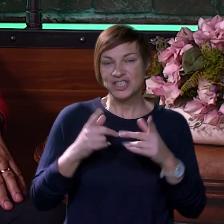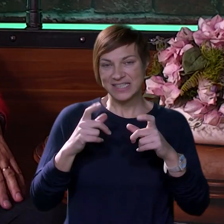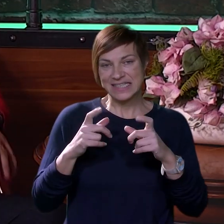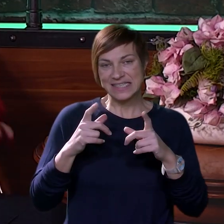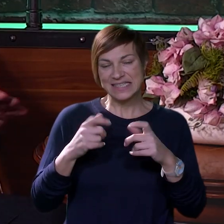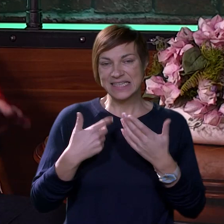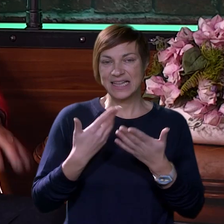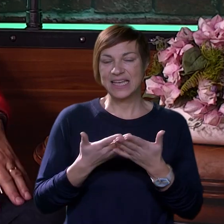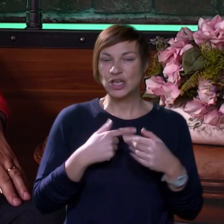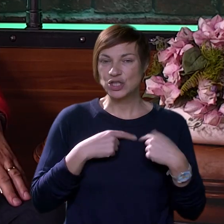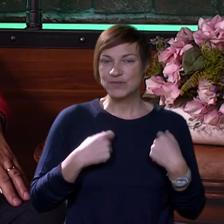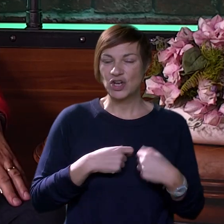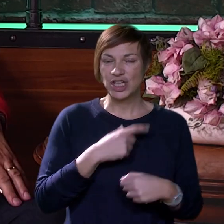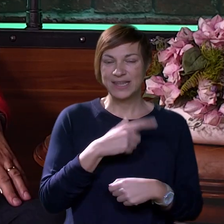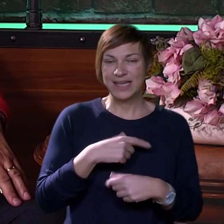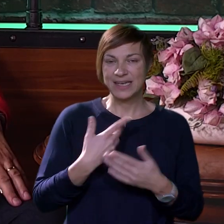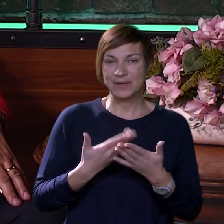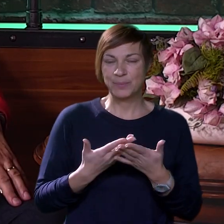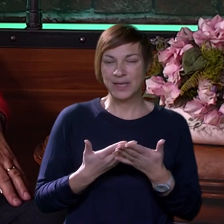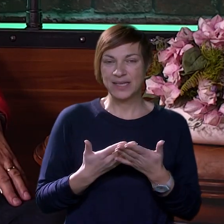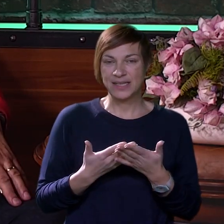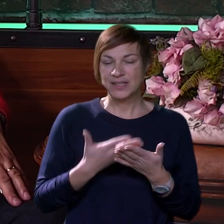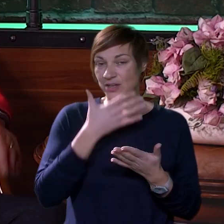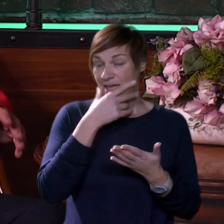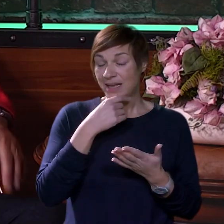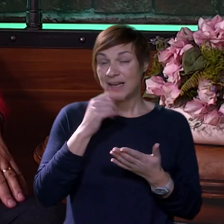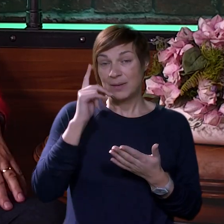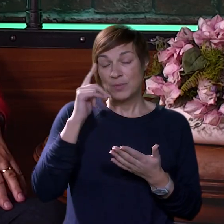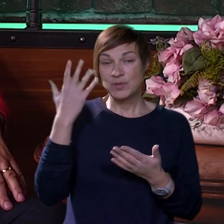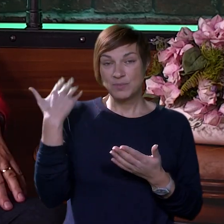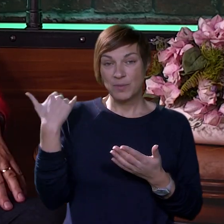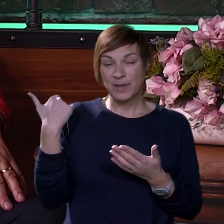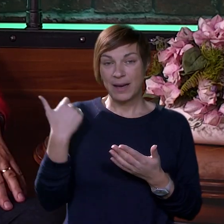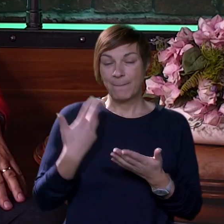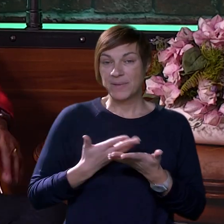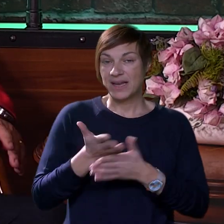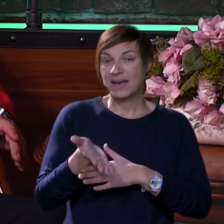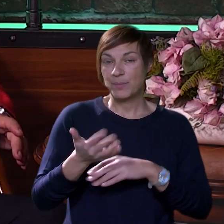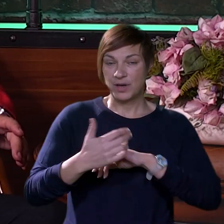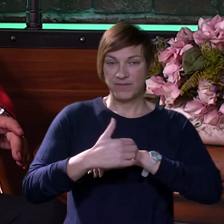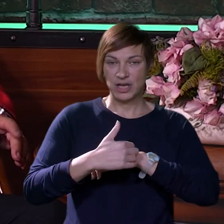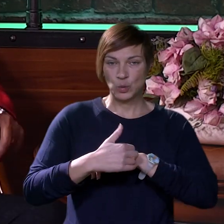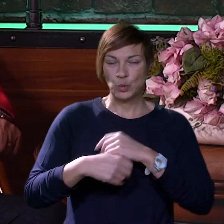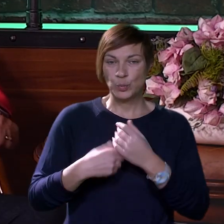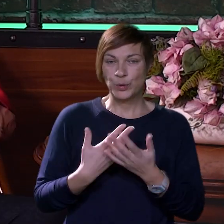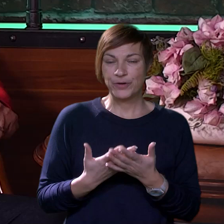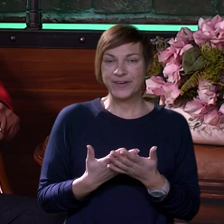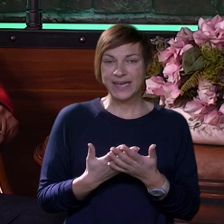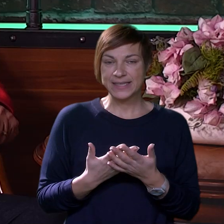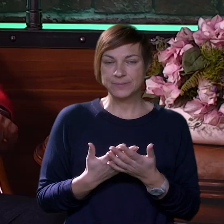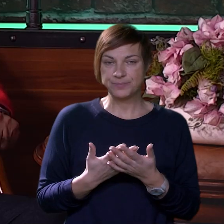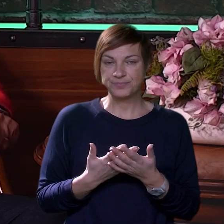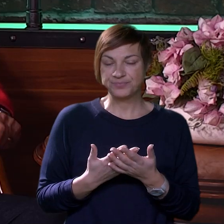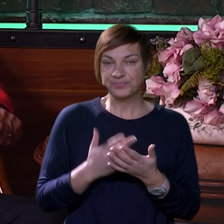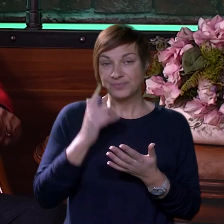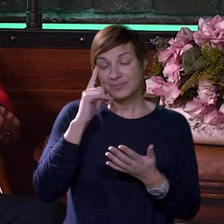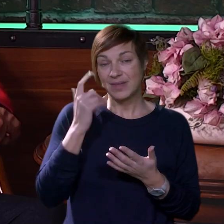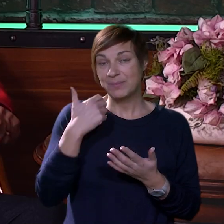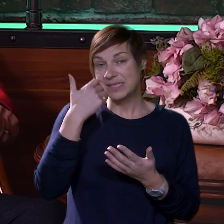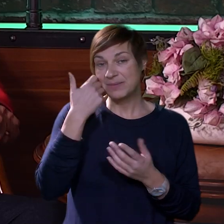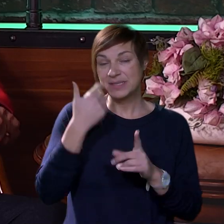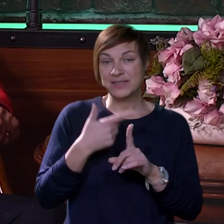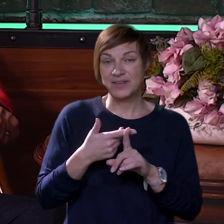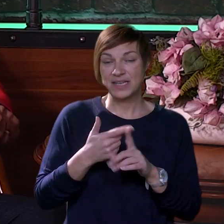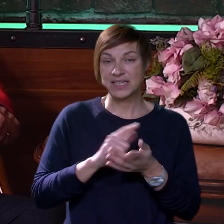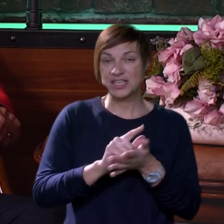tamo sliko i to mu je to lijepa uspomena bila i na boravak u Dubrovniku, jer mislim,